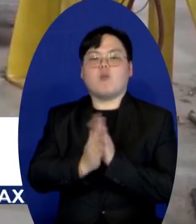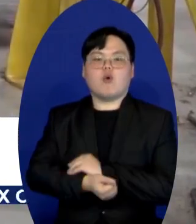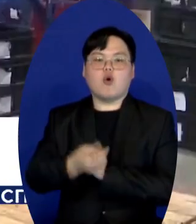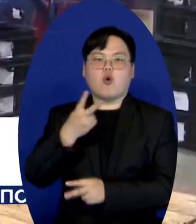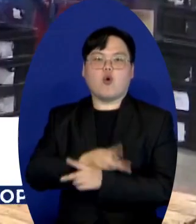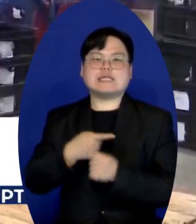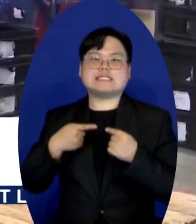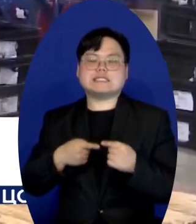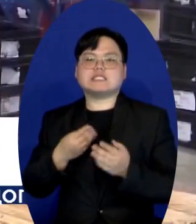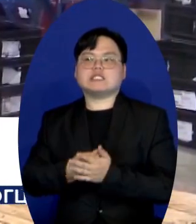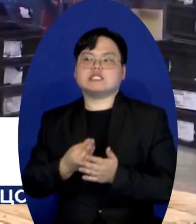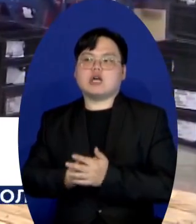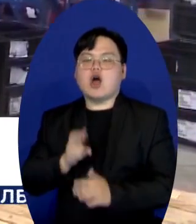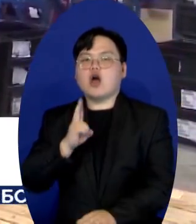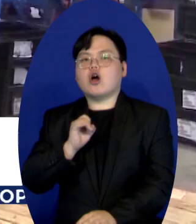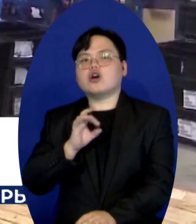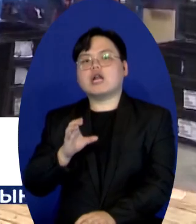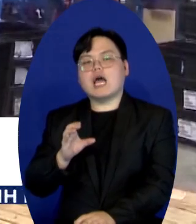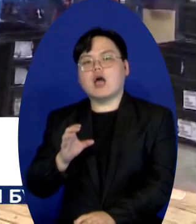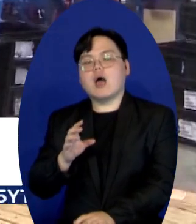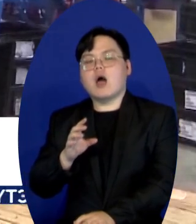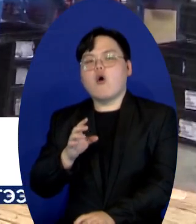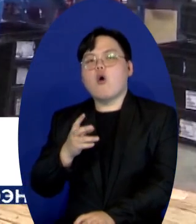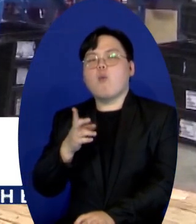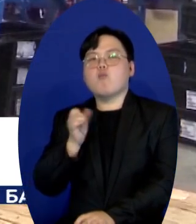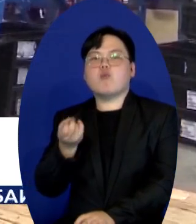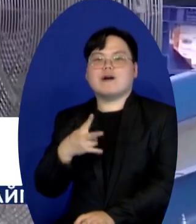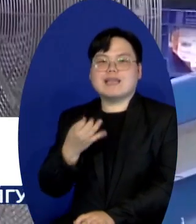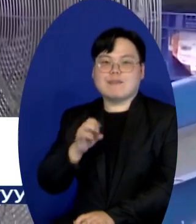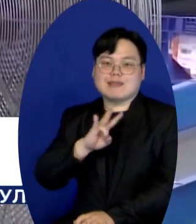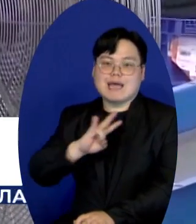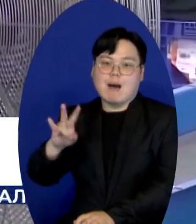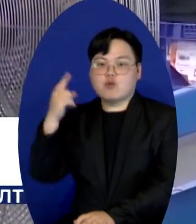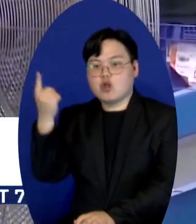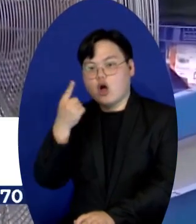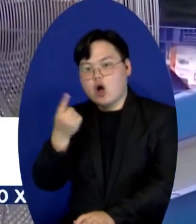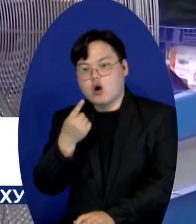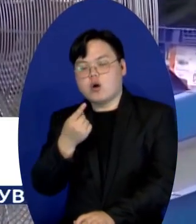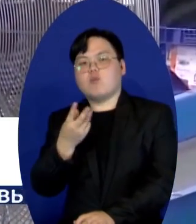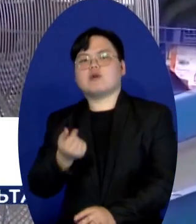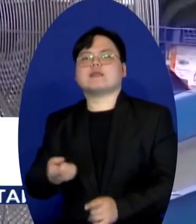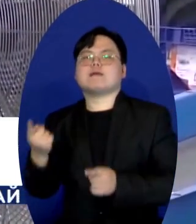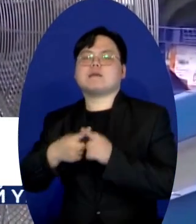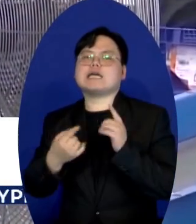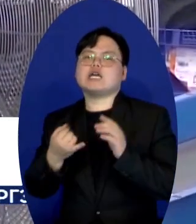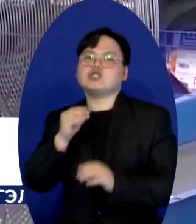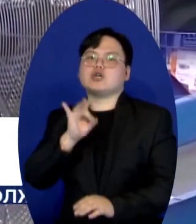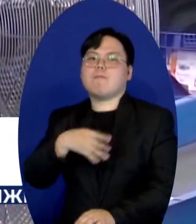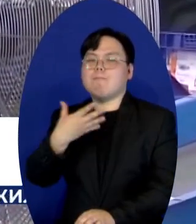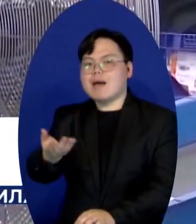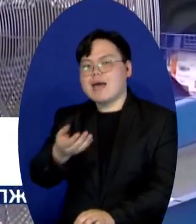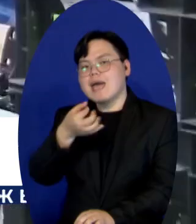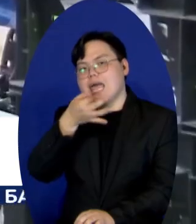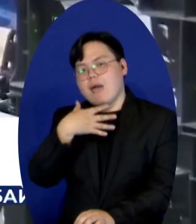хуулийг эсэргүүцэгчид ялангуяа Конгресс дах бүгд найрамдах намынхны зүгээс эрчим хүчний үн өртөг нэмэгдэх мөн жороор олгодог эмийн